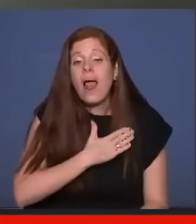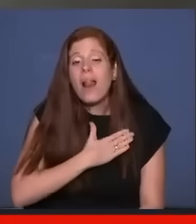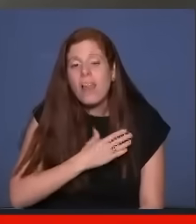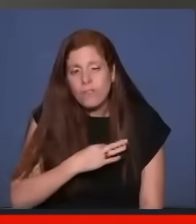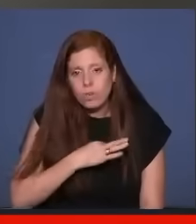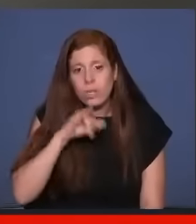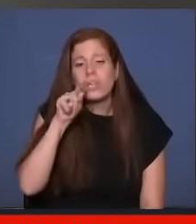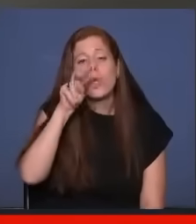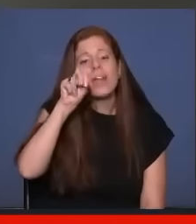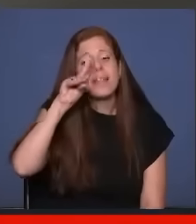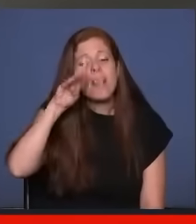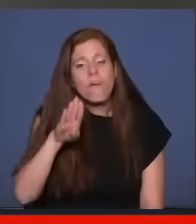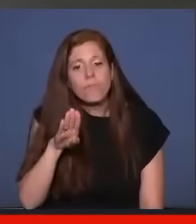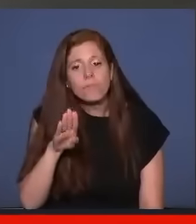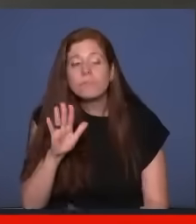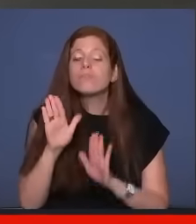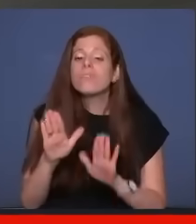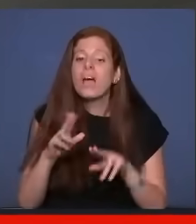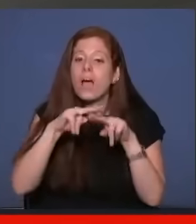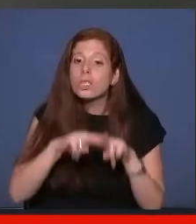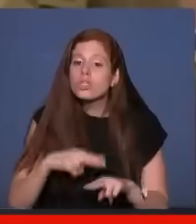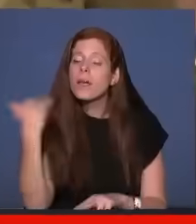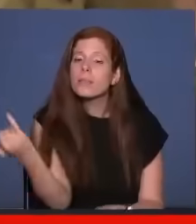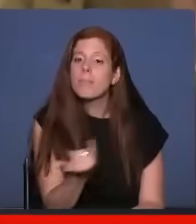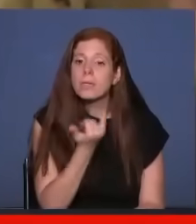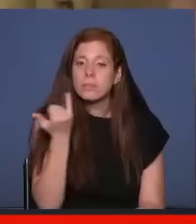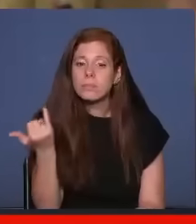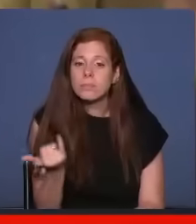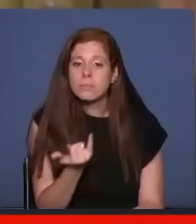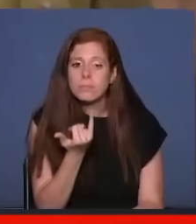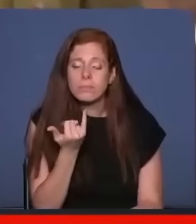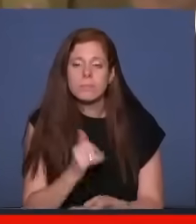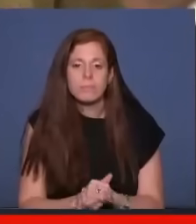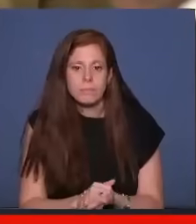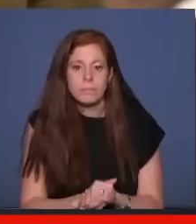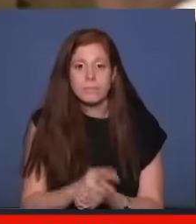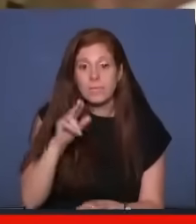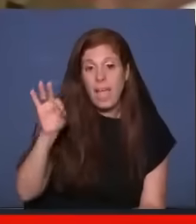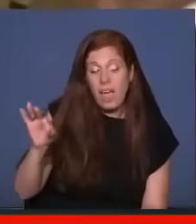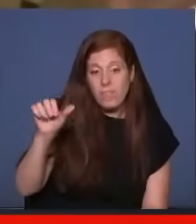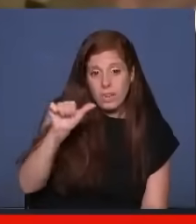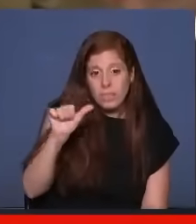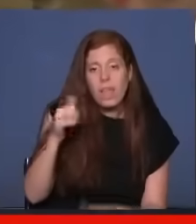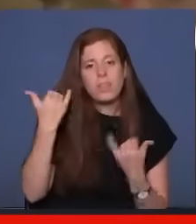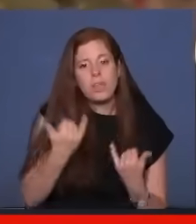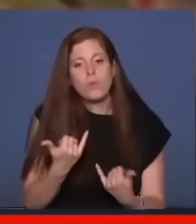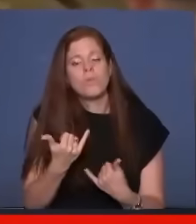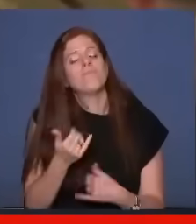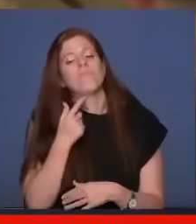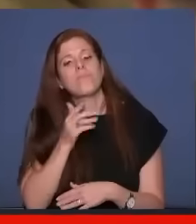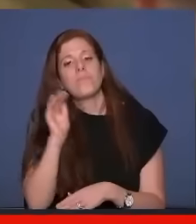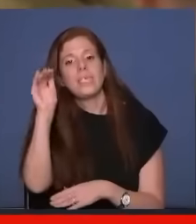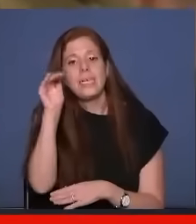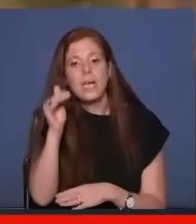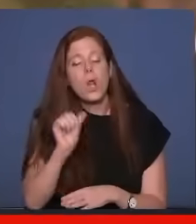ילדם. וככה נשאר תמיד. אחיו אל נתן יצא היום בקריאה לראש הממשלה